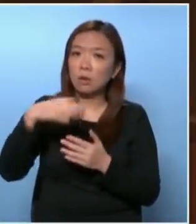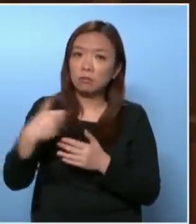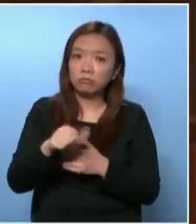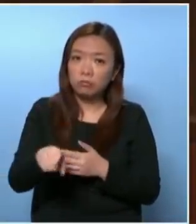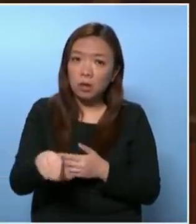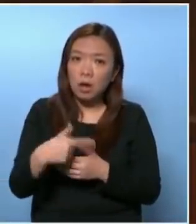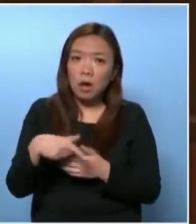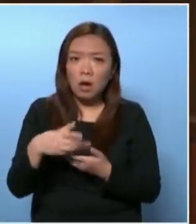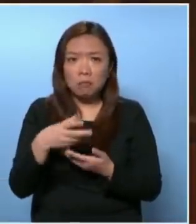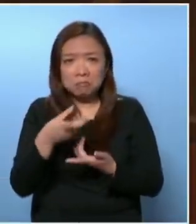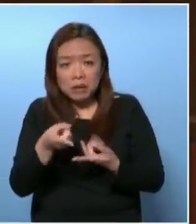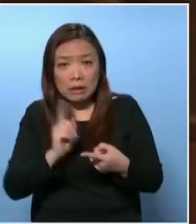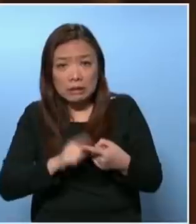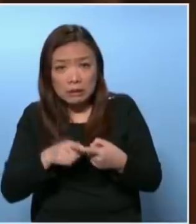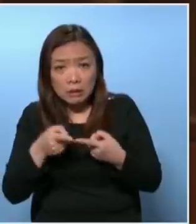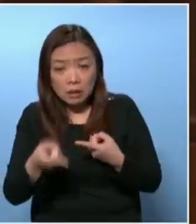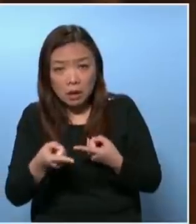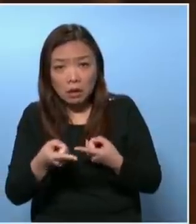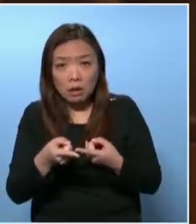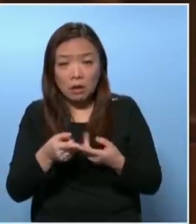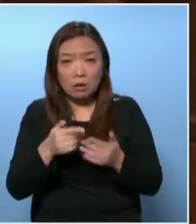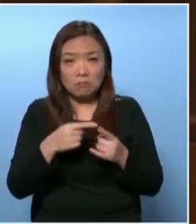我想問司長的問題，究竟是市民 idiot 還是政府 incompetence？